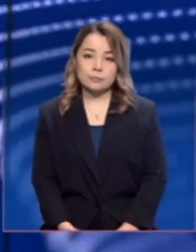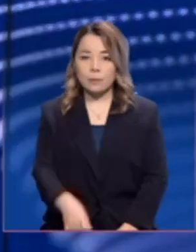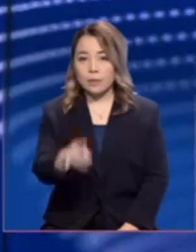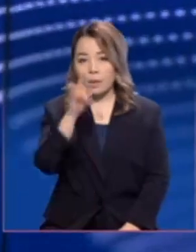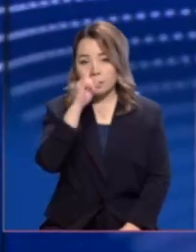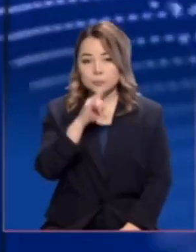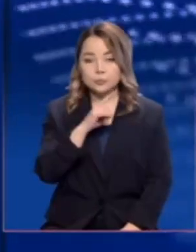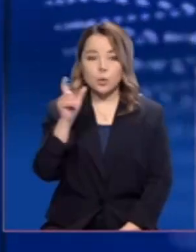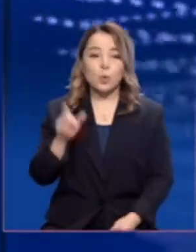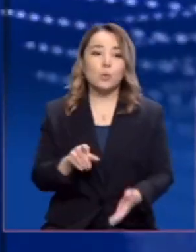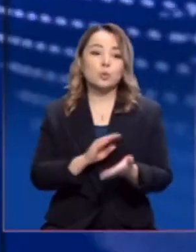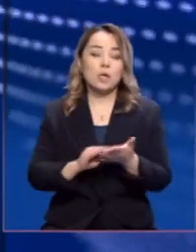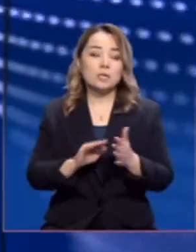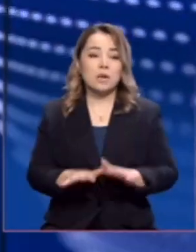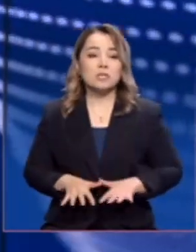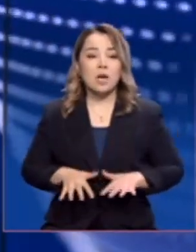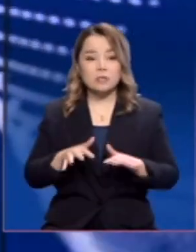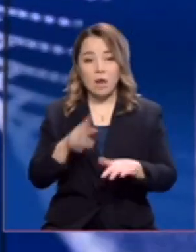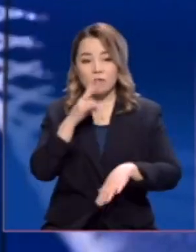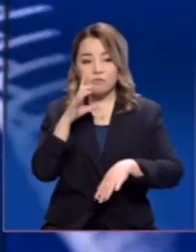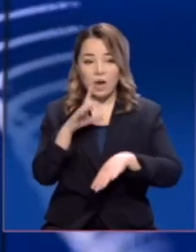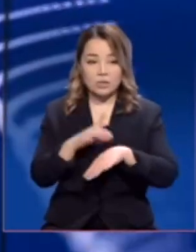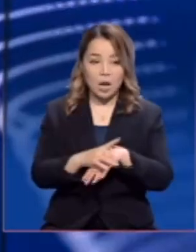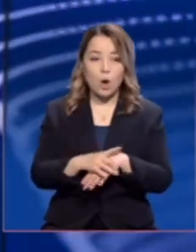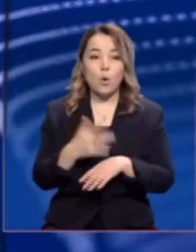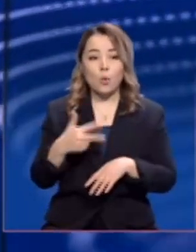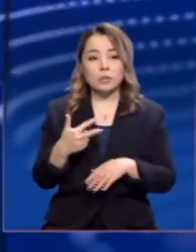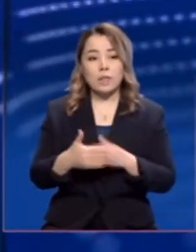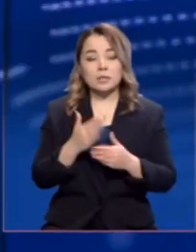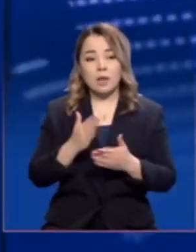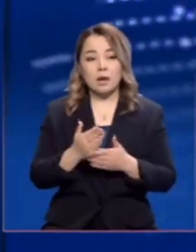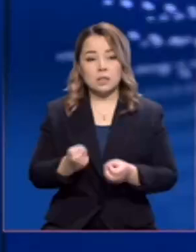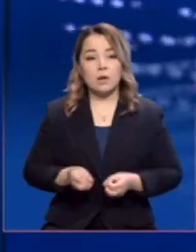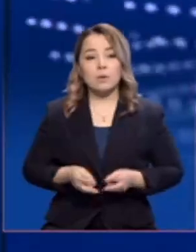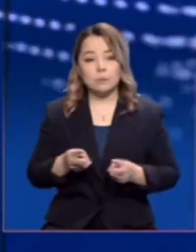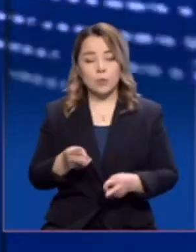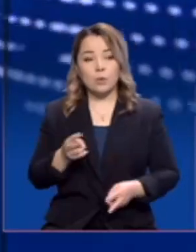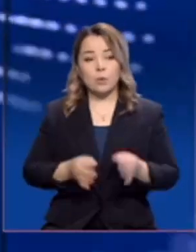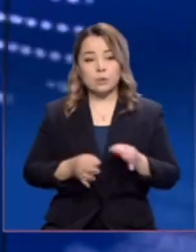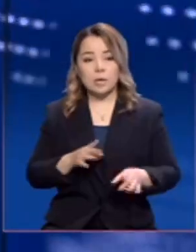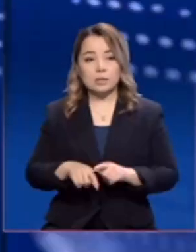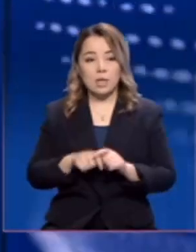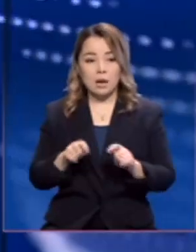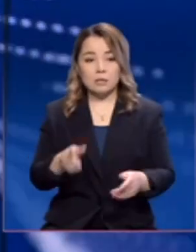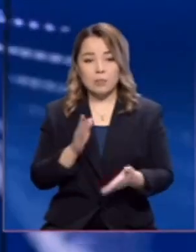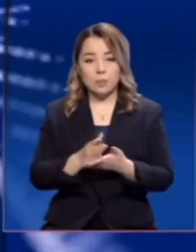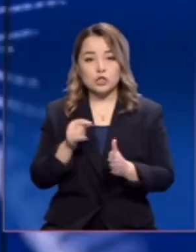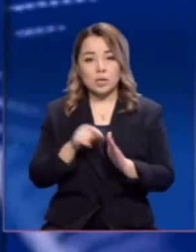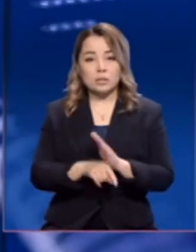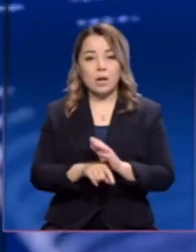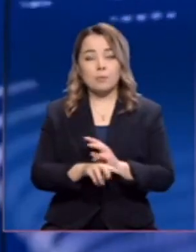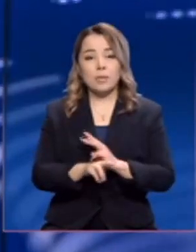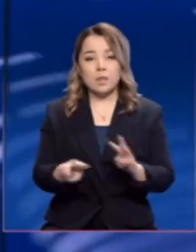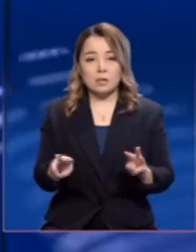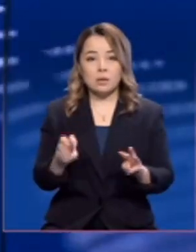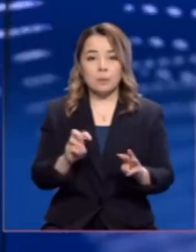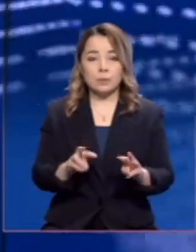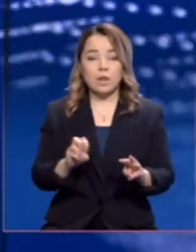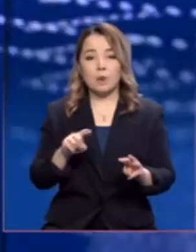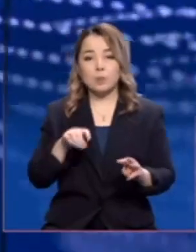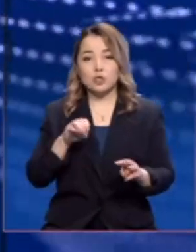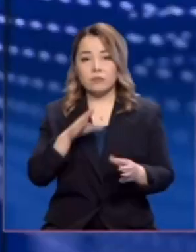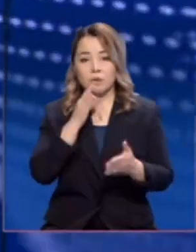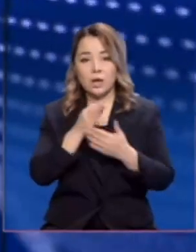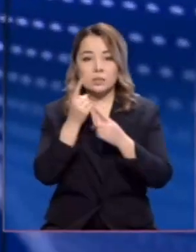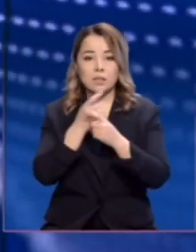Ал Қазақстанда журналистерге шабуыл жасау фактілері бойынша 30-дан астам қылмыстық іс қозғалды. Бұл туралы Ішкі істер министрі Марат